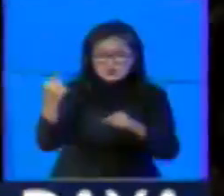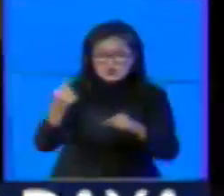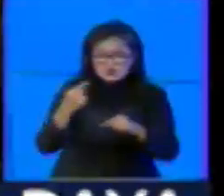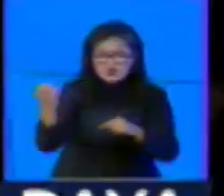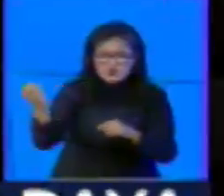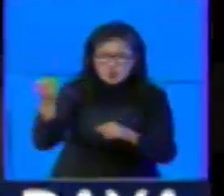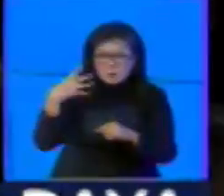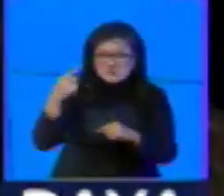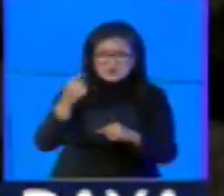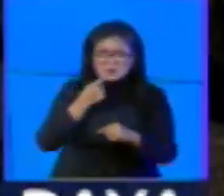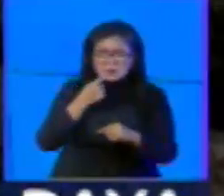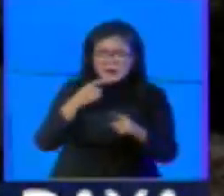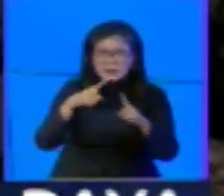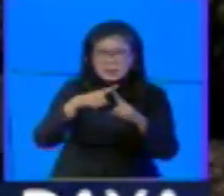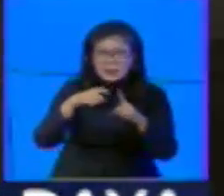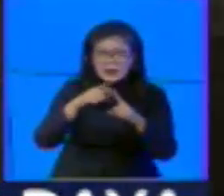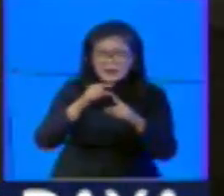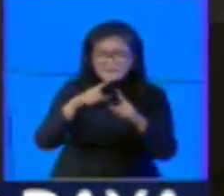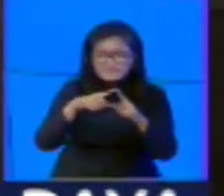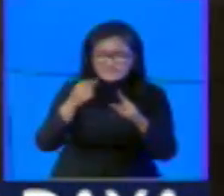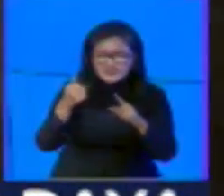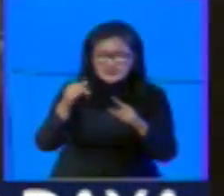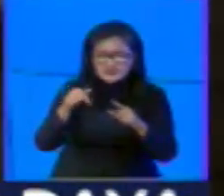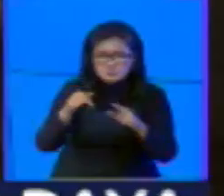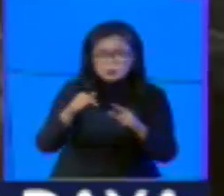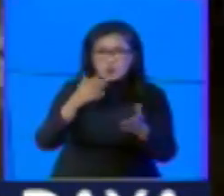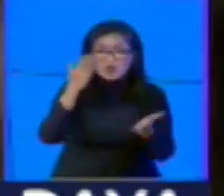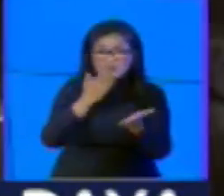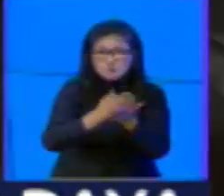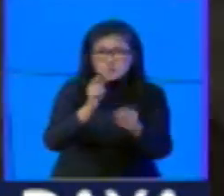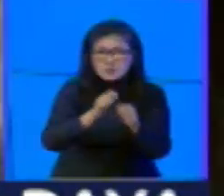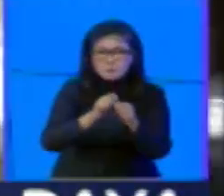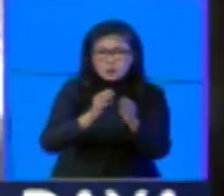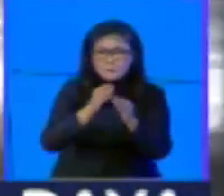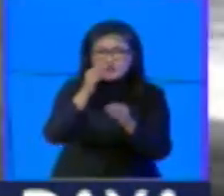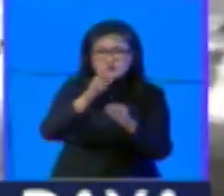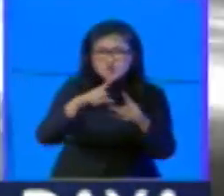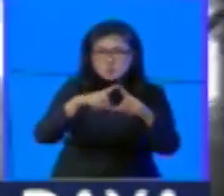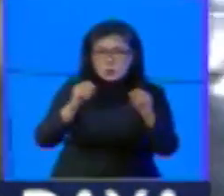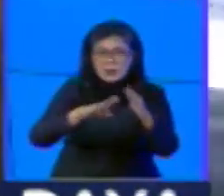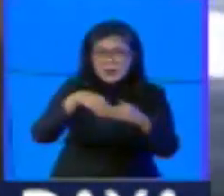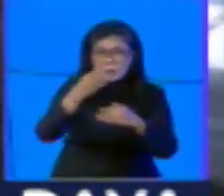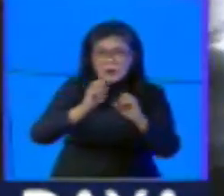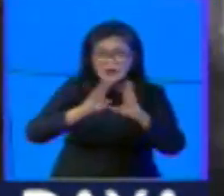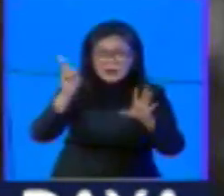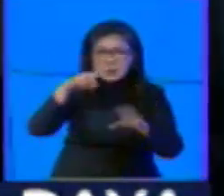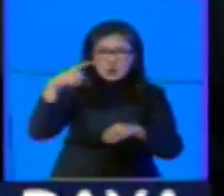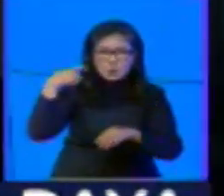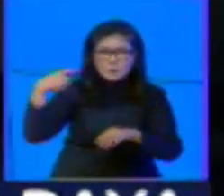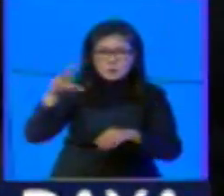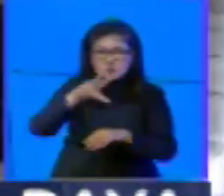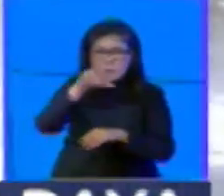Bandung. Keputusan dibuat menyusul keluarnya surat edaran Gubernur Jawa Barat dan Wali Kota Bandung terkait mewabahnya